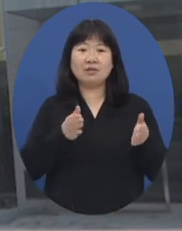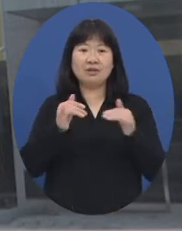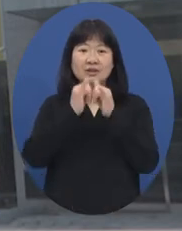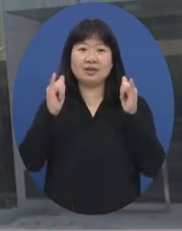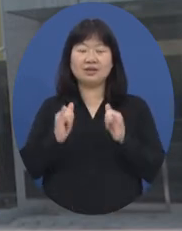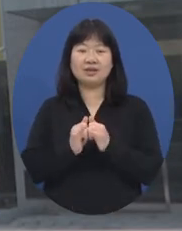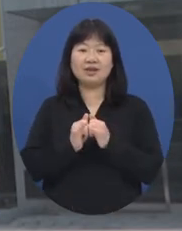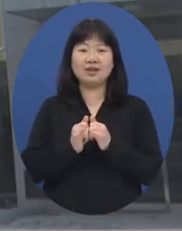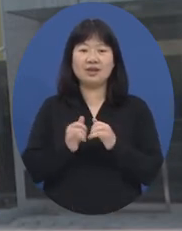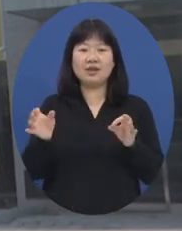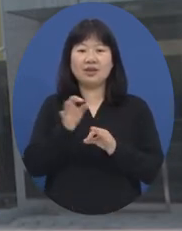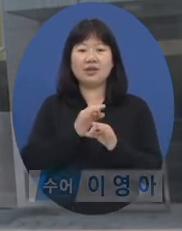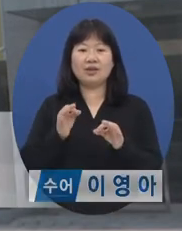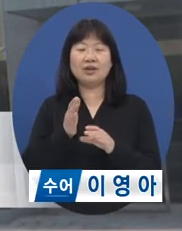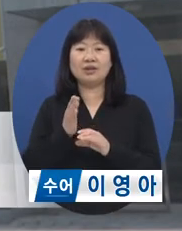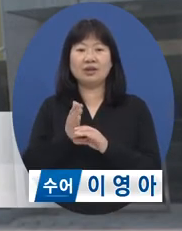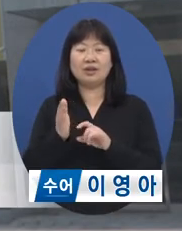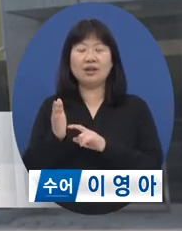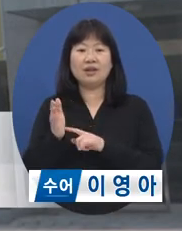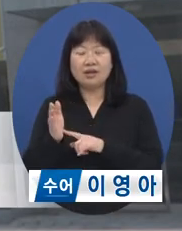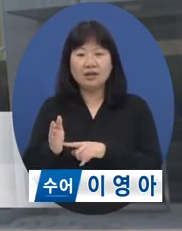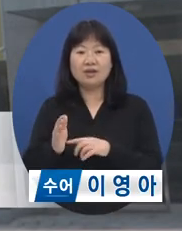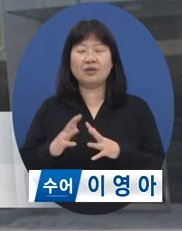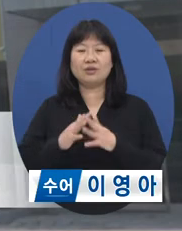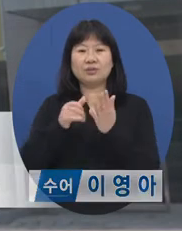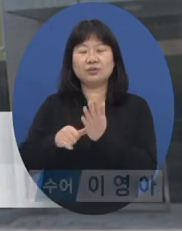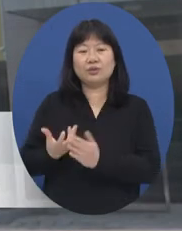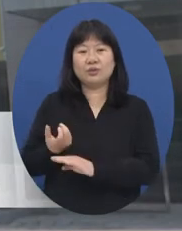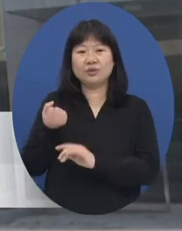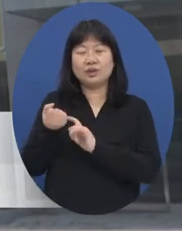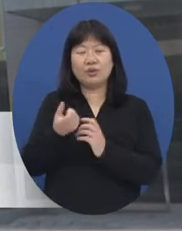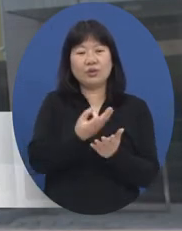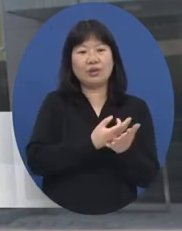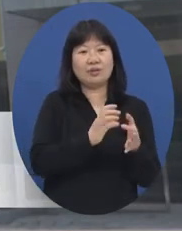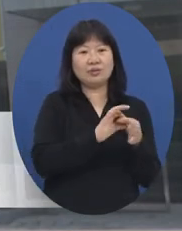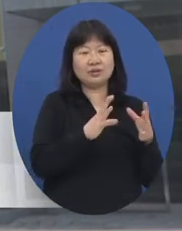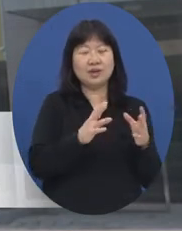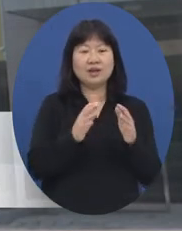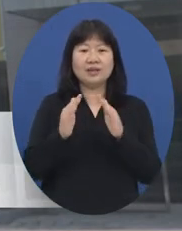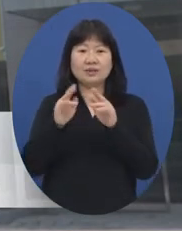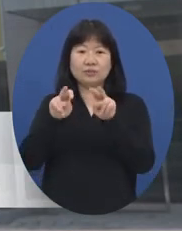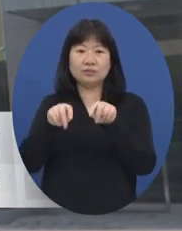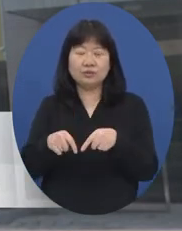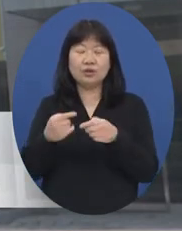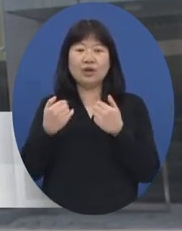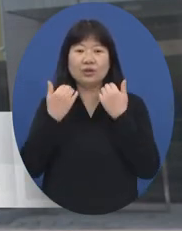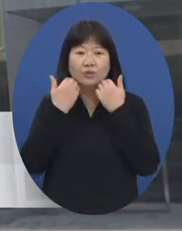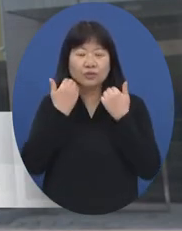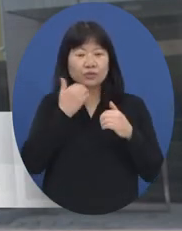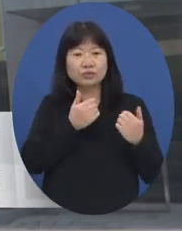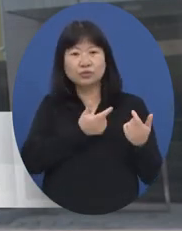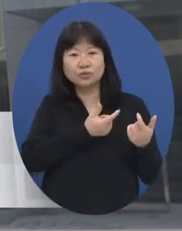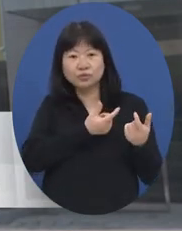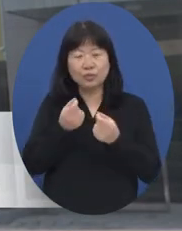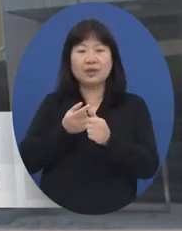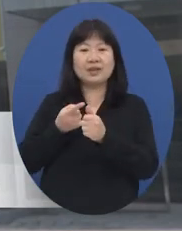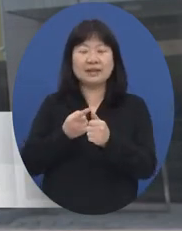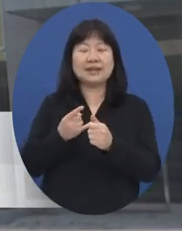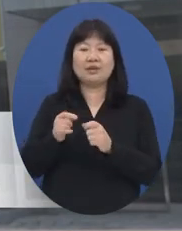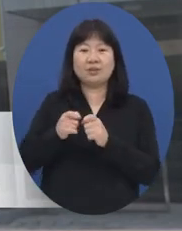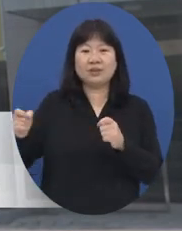경기도는 사회적 경제 주체가 건축물을 소유해 소득에 상관없이 무주택자 누구에게나 공급하는